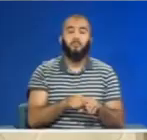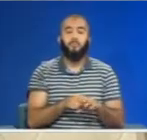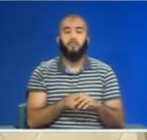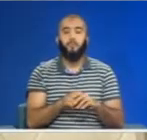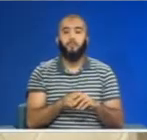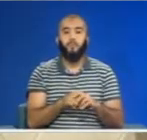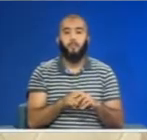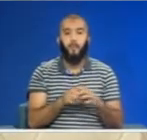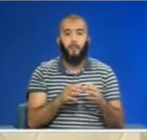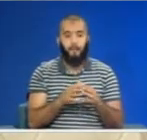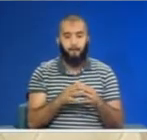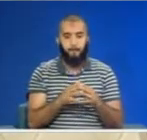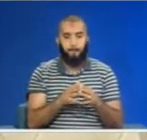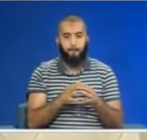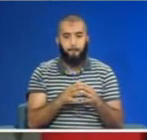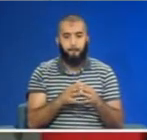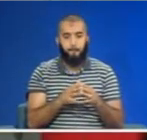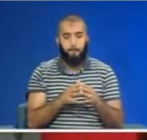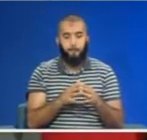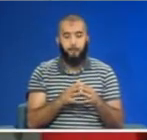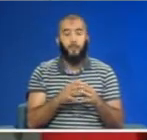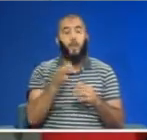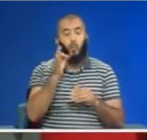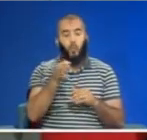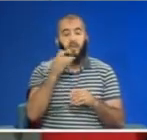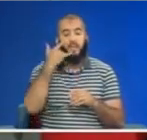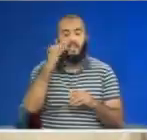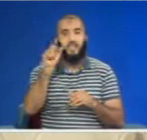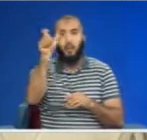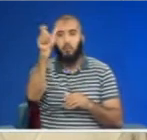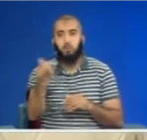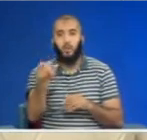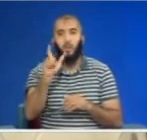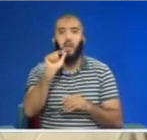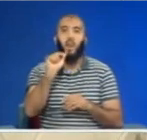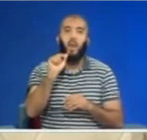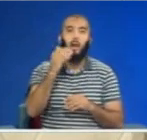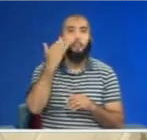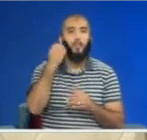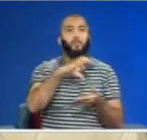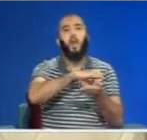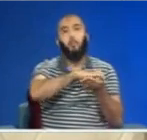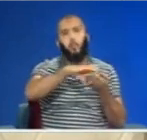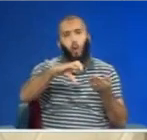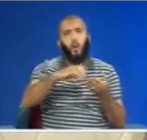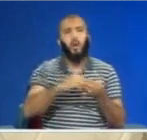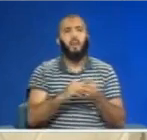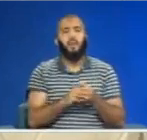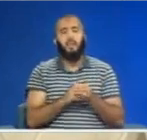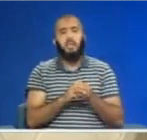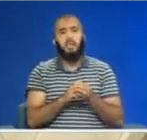هو هل يضم بعض هذه البعض؟ نعم، الإنسان الذي يملك عدة أوعية من المال للمال، نعم،